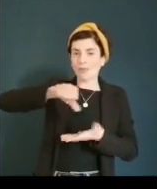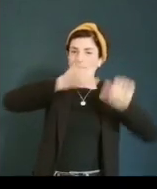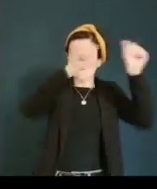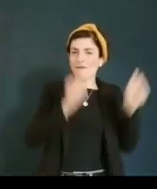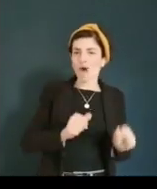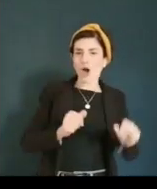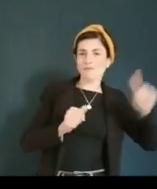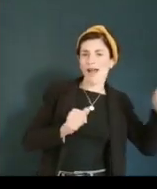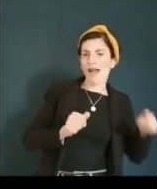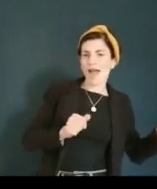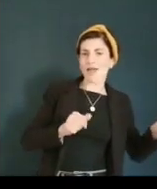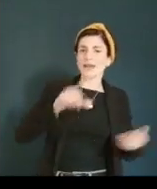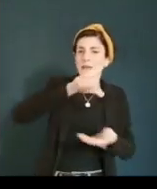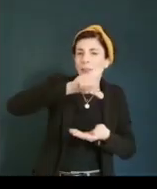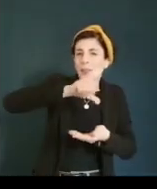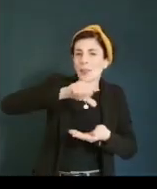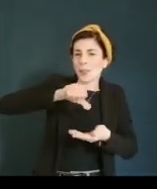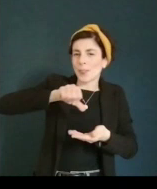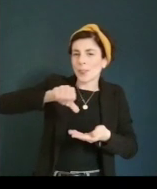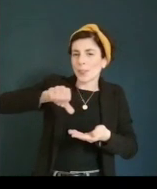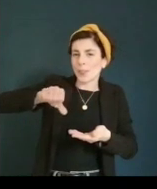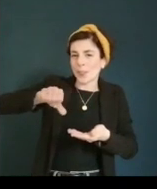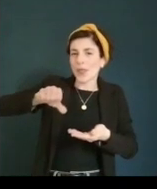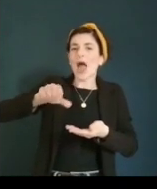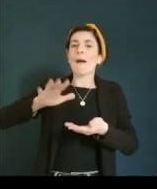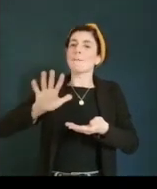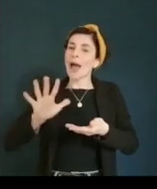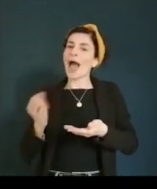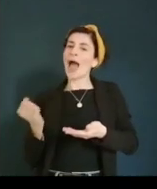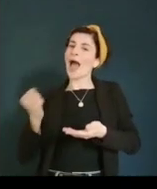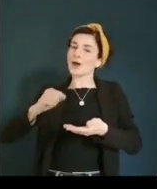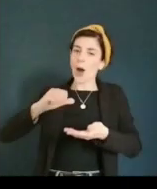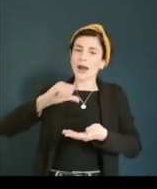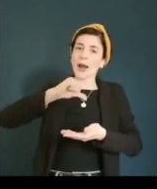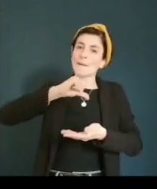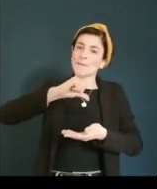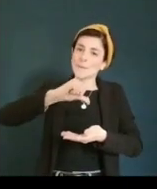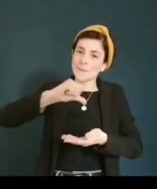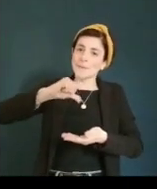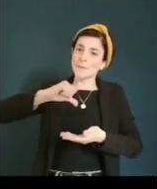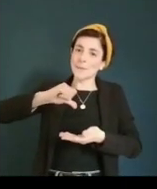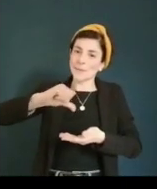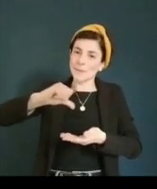voglio giocare a praticare dei taglietti anche in questo verso.